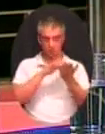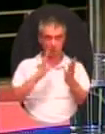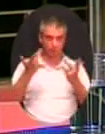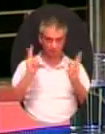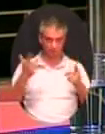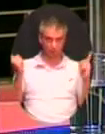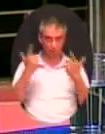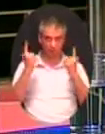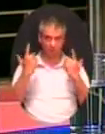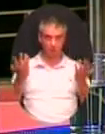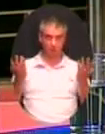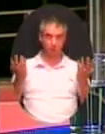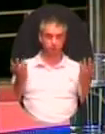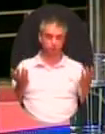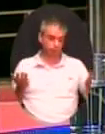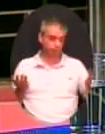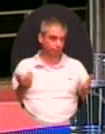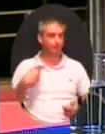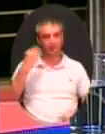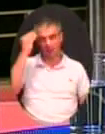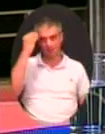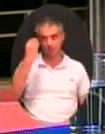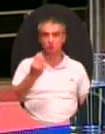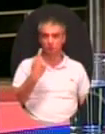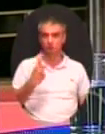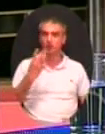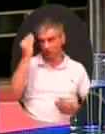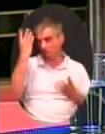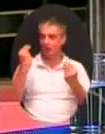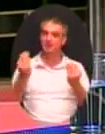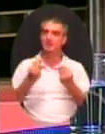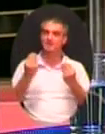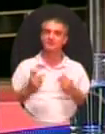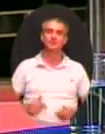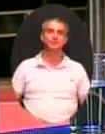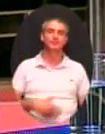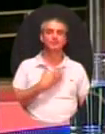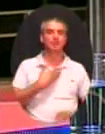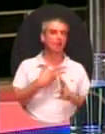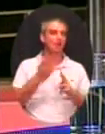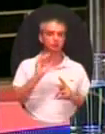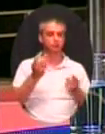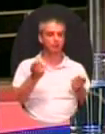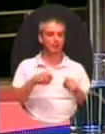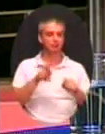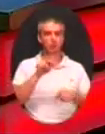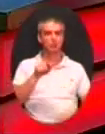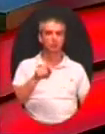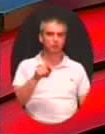ל... טוב, נדמה לי שלמדנו דבר אחד או שניים. אני רק רוצה, כדי לסגור את העניין